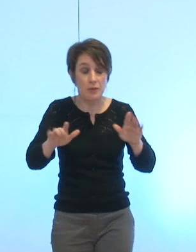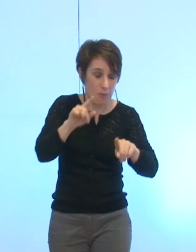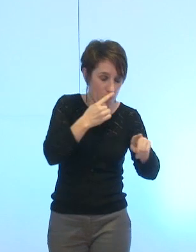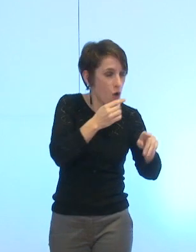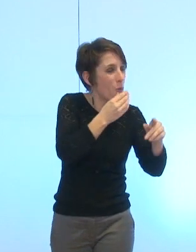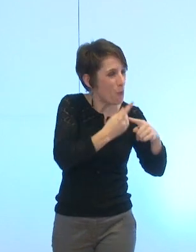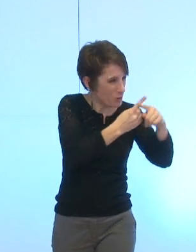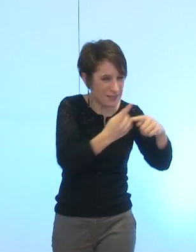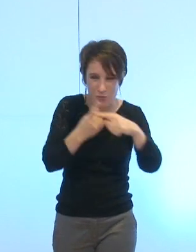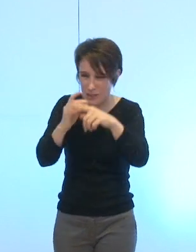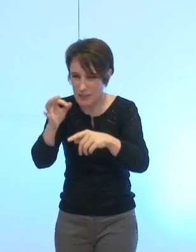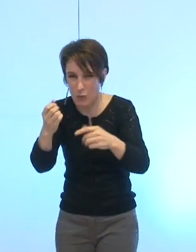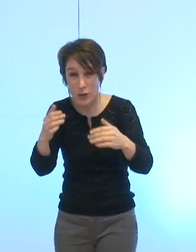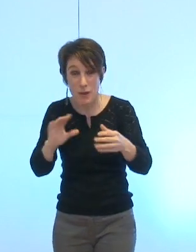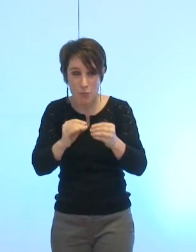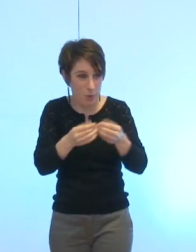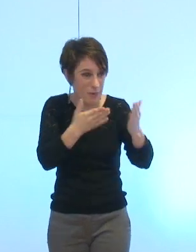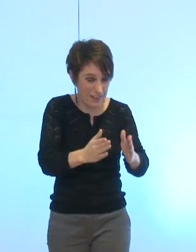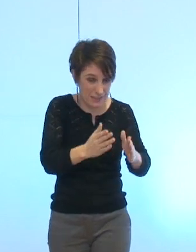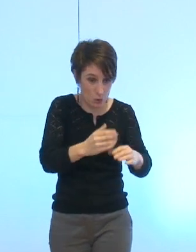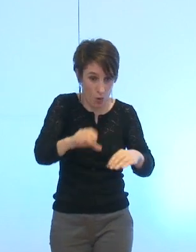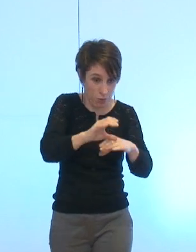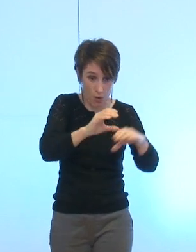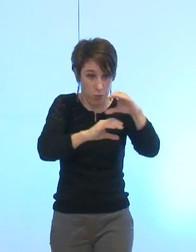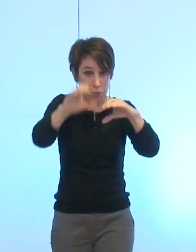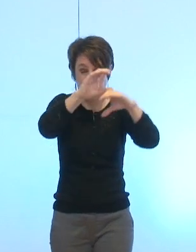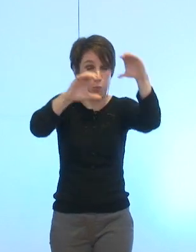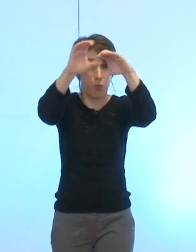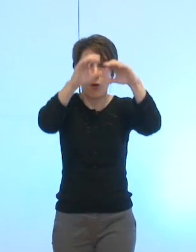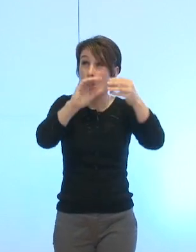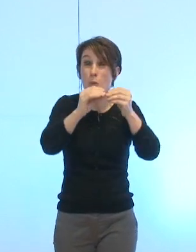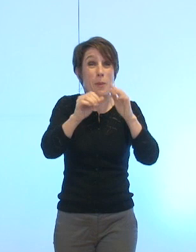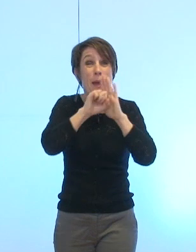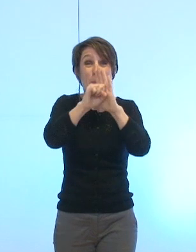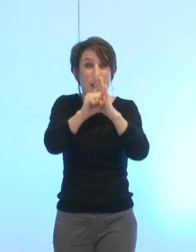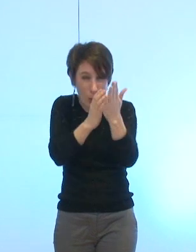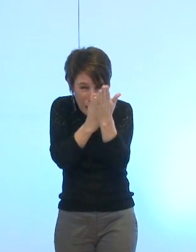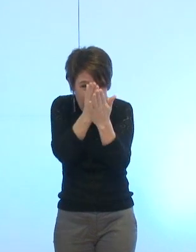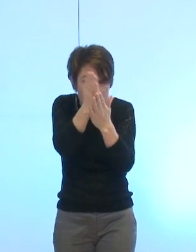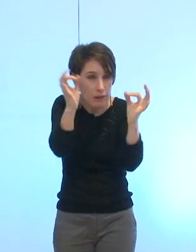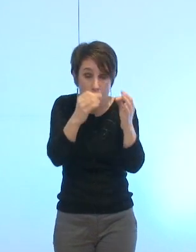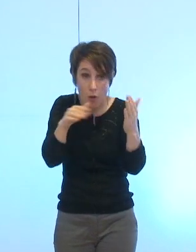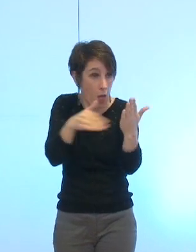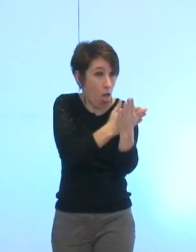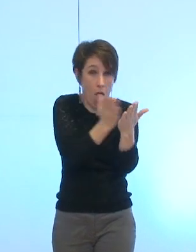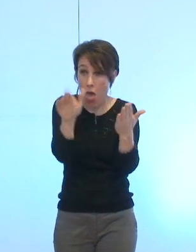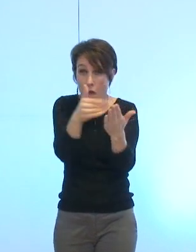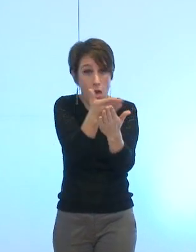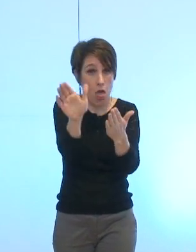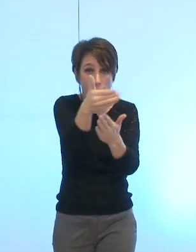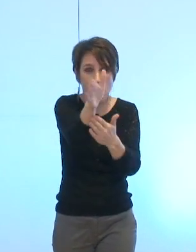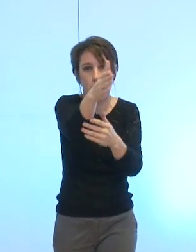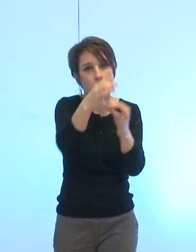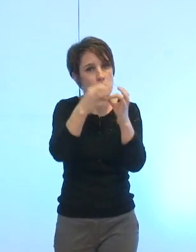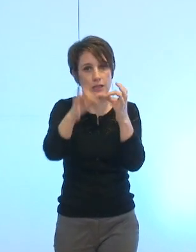cumulatif de ces décisions sans priorités claires qui nous ont conduit aujourd'hui à une situation budgétaire bloquée